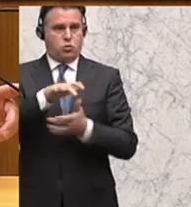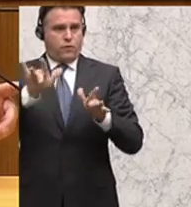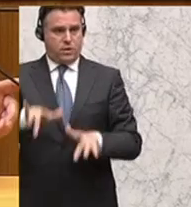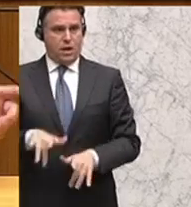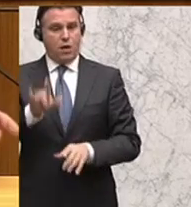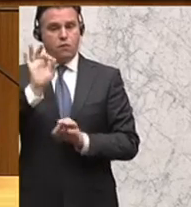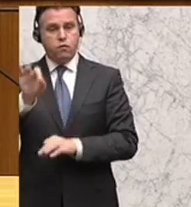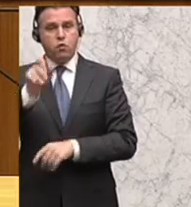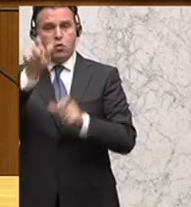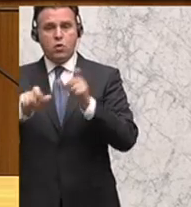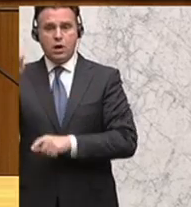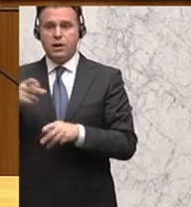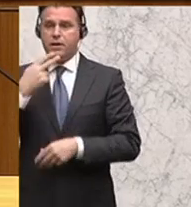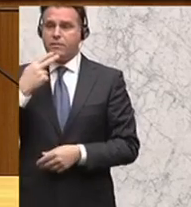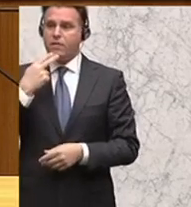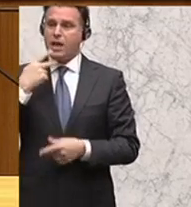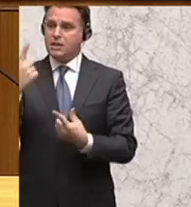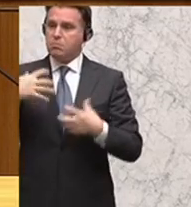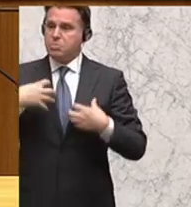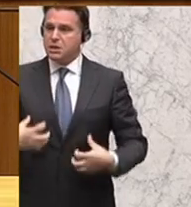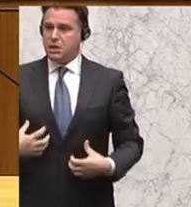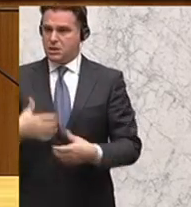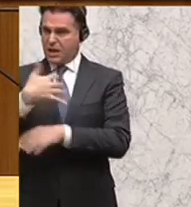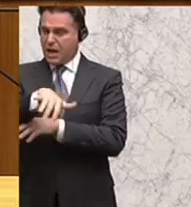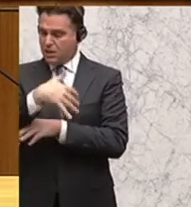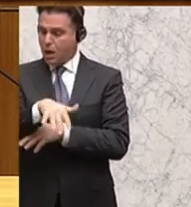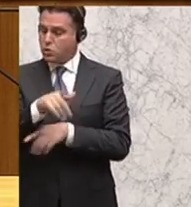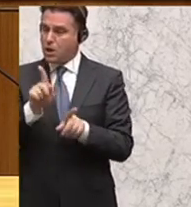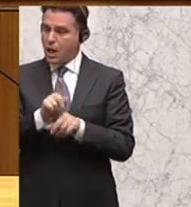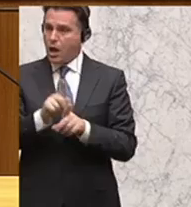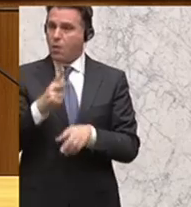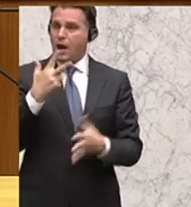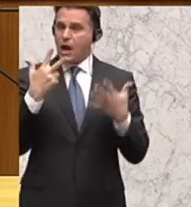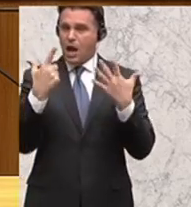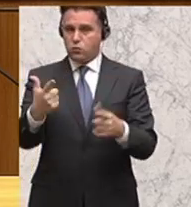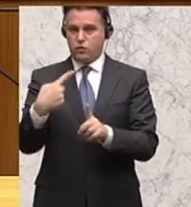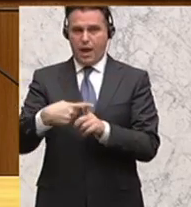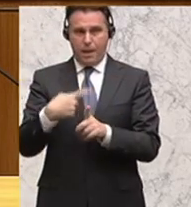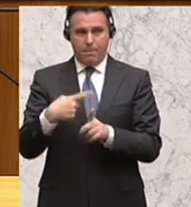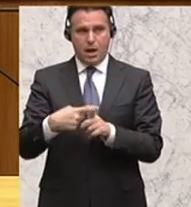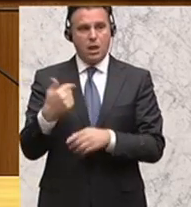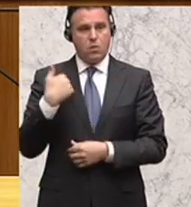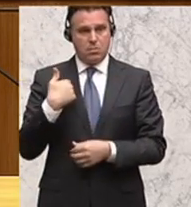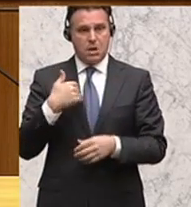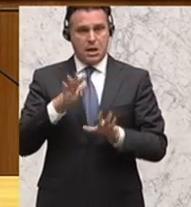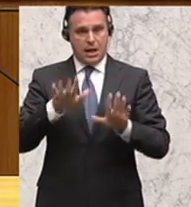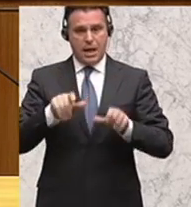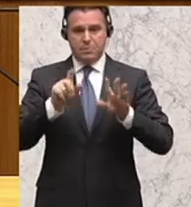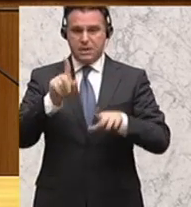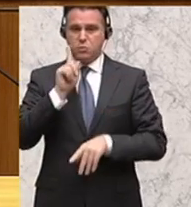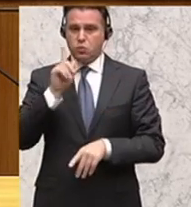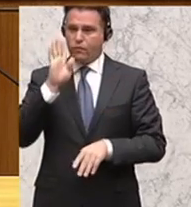Wirte setzen sich zu Recht zur Wehr. Sie haben ja auch am 28. April dieses Jahres ab 17 Uhr